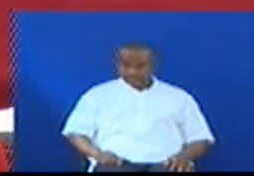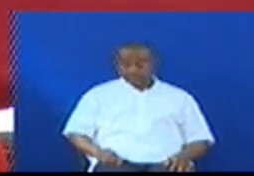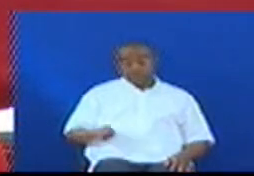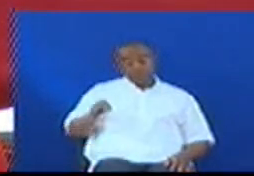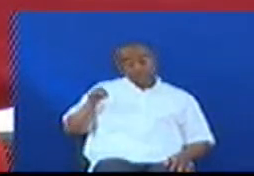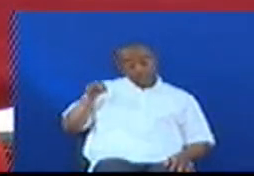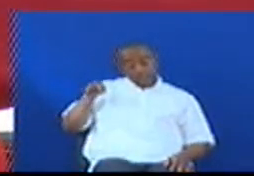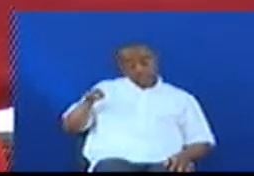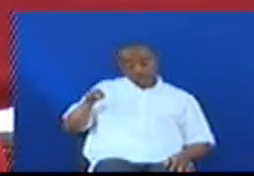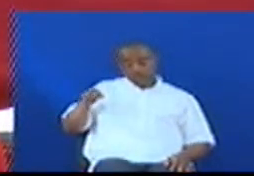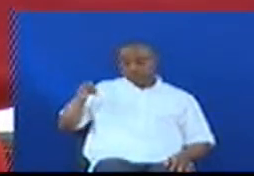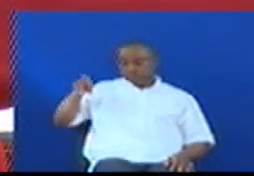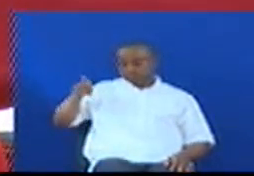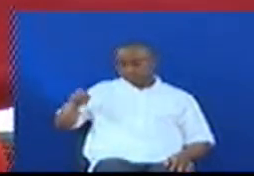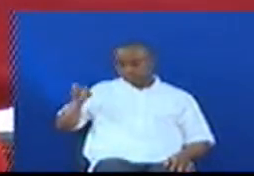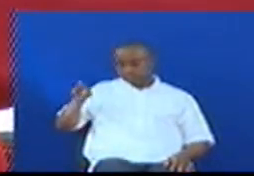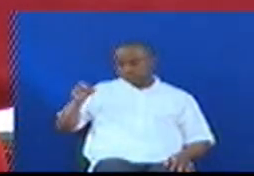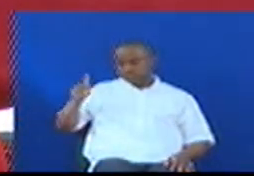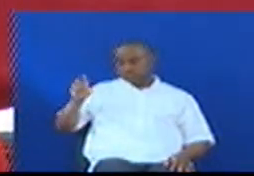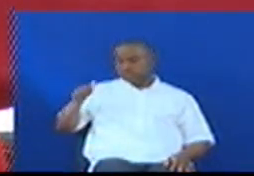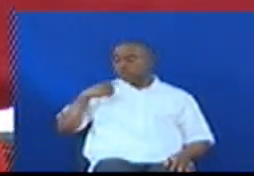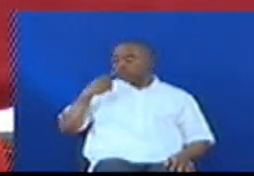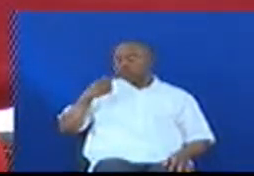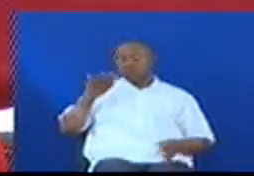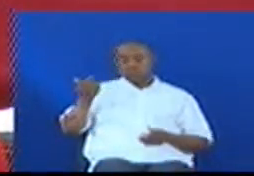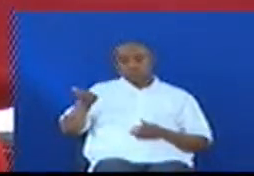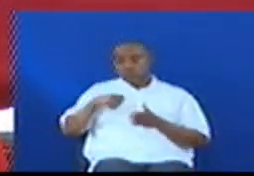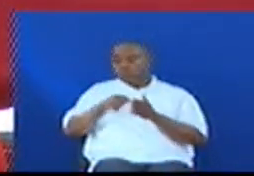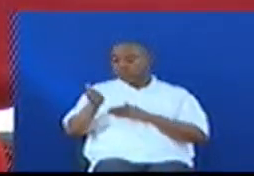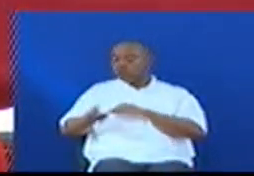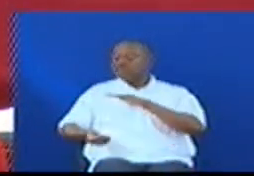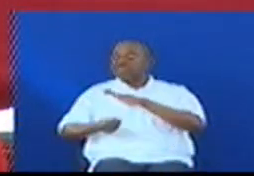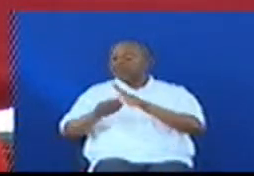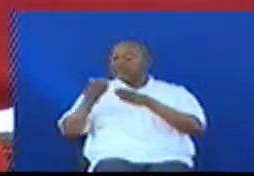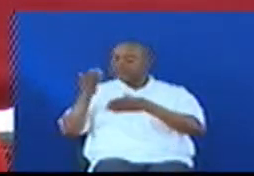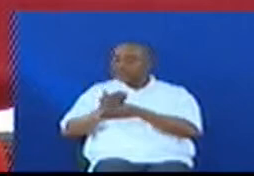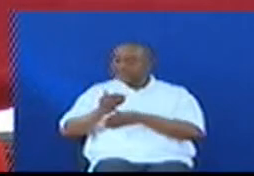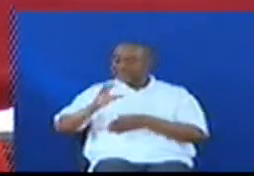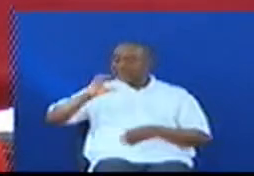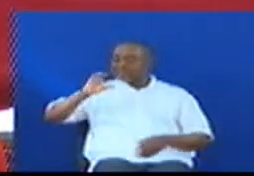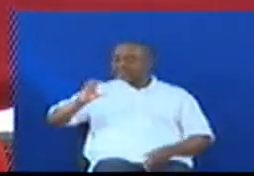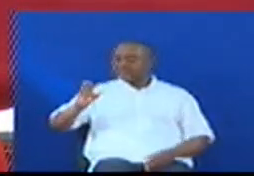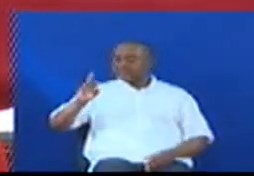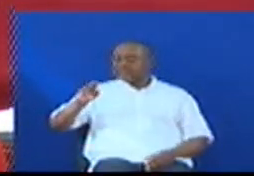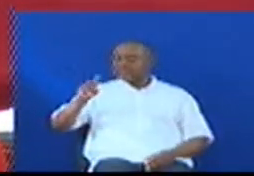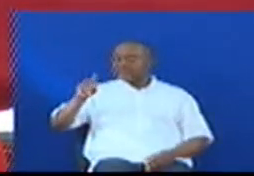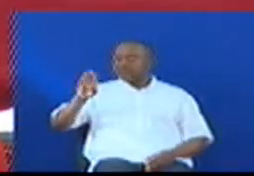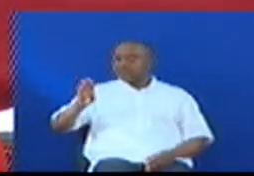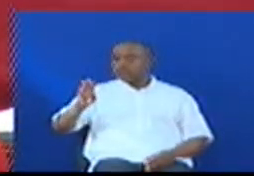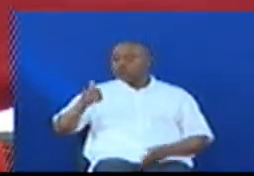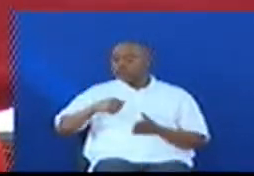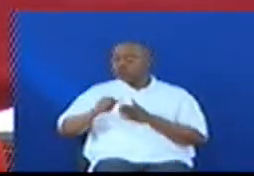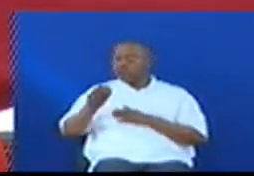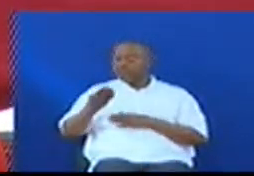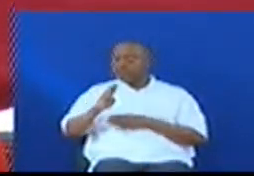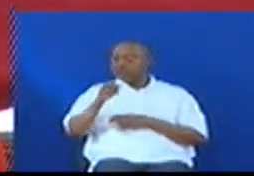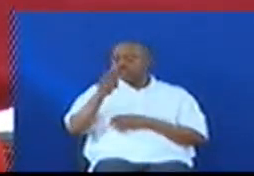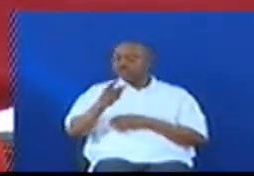kwamba walinunua dhamana. Walinunua dhamana CRDB shilingi bilioni 29,